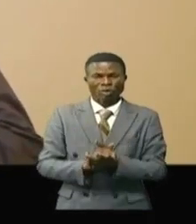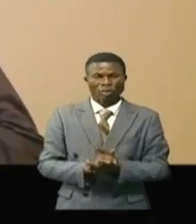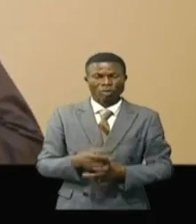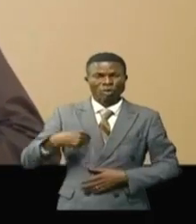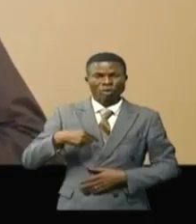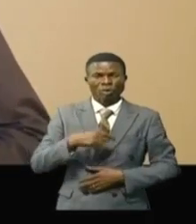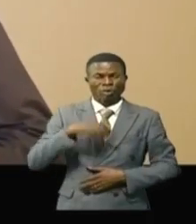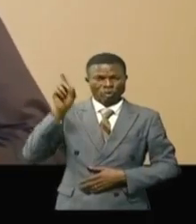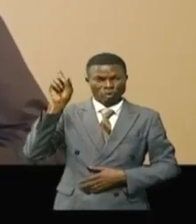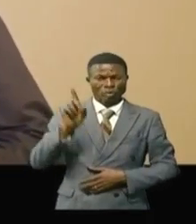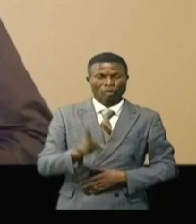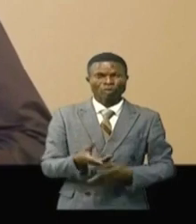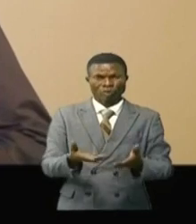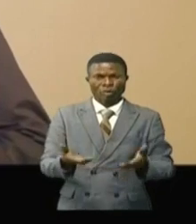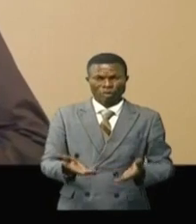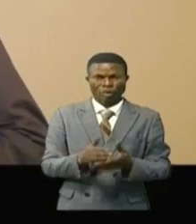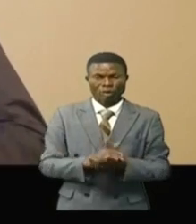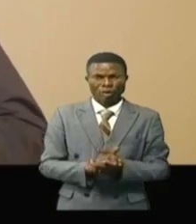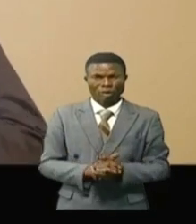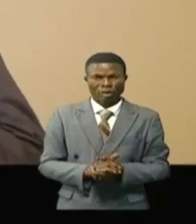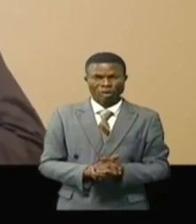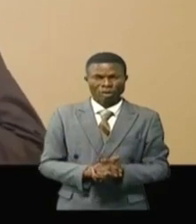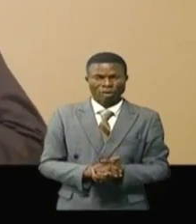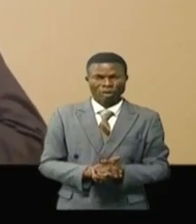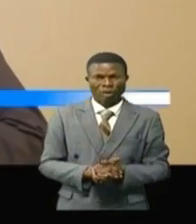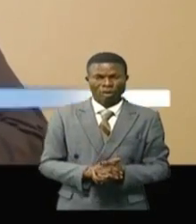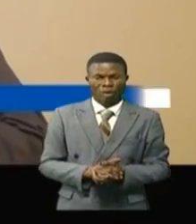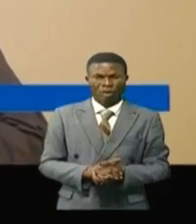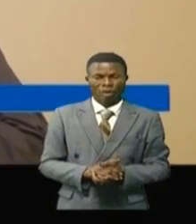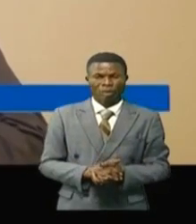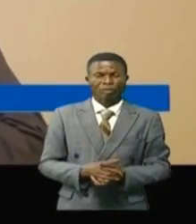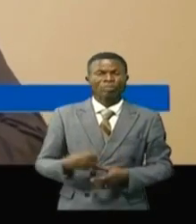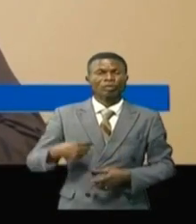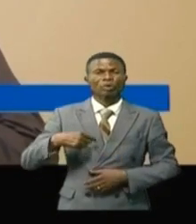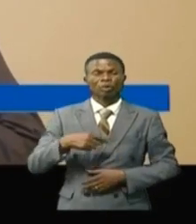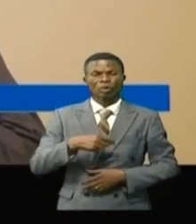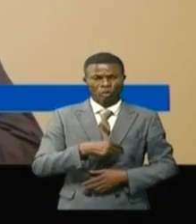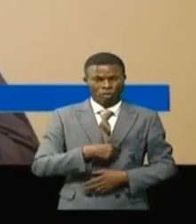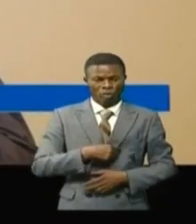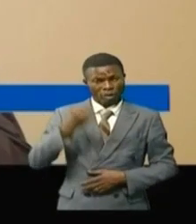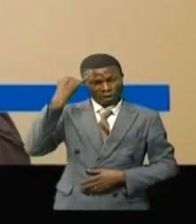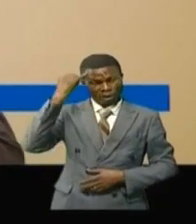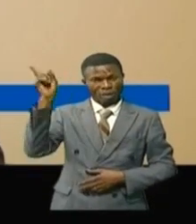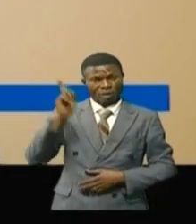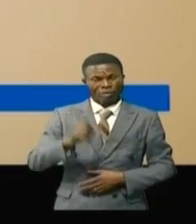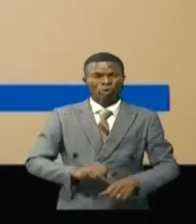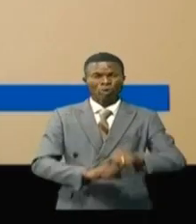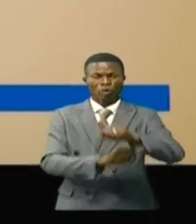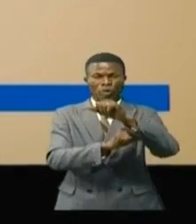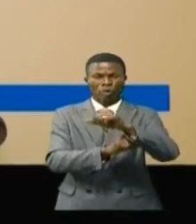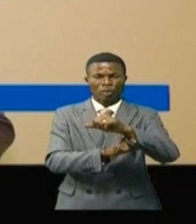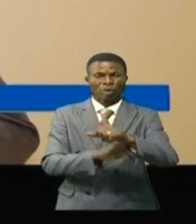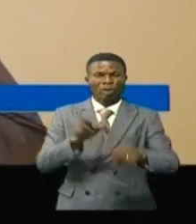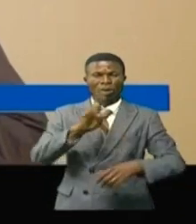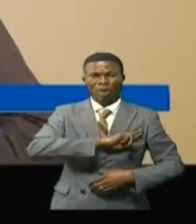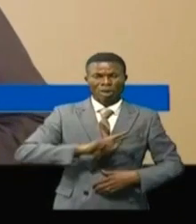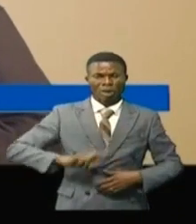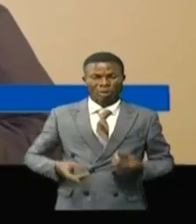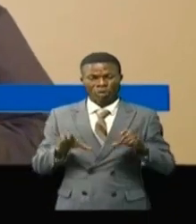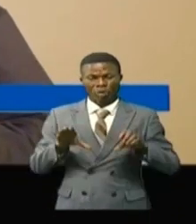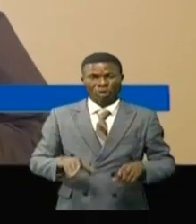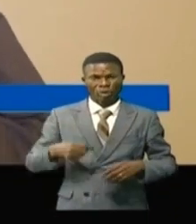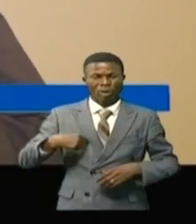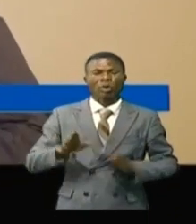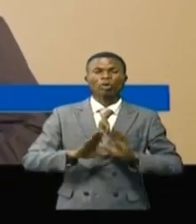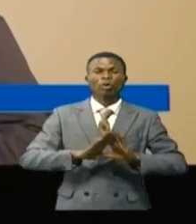Nous sommes une entreprise angolaine. Digitus vient aider et accompagner la RDC. Nous avons